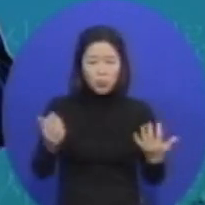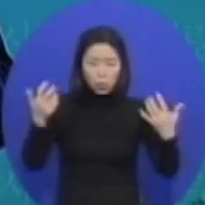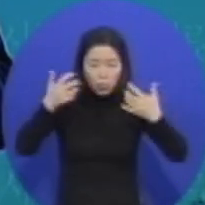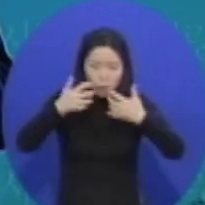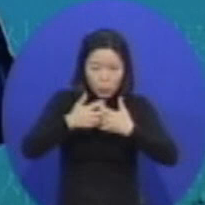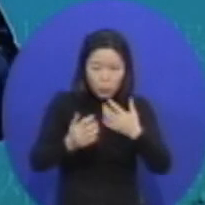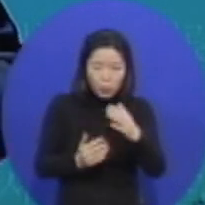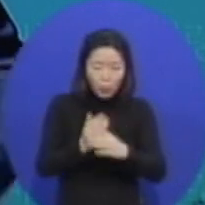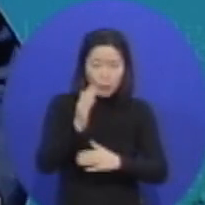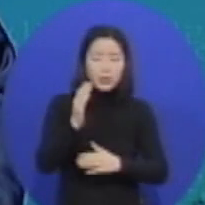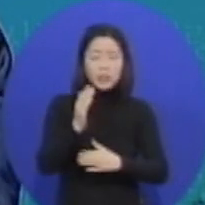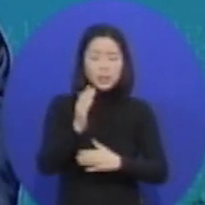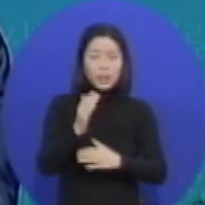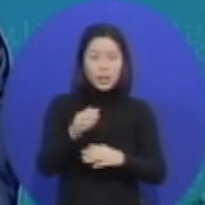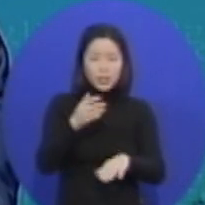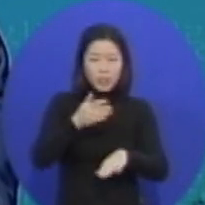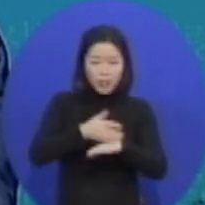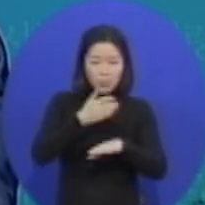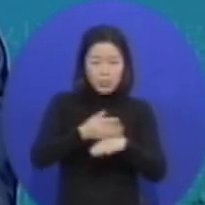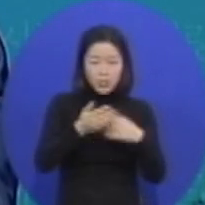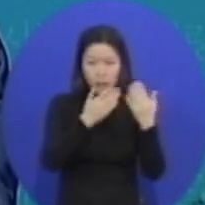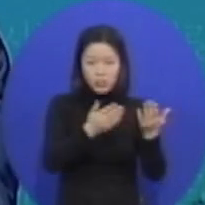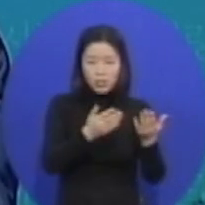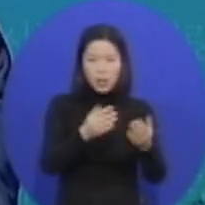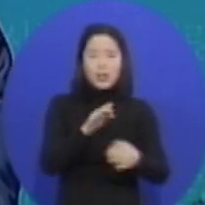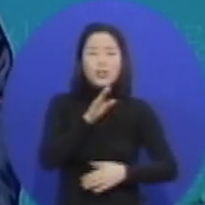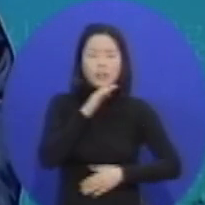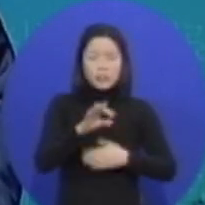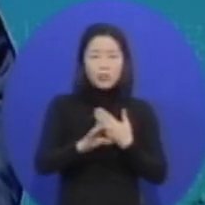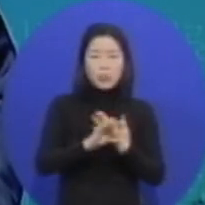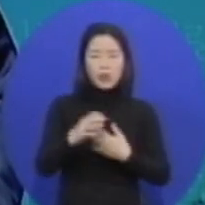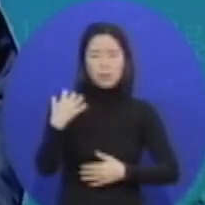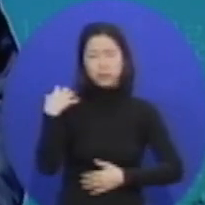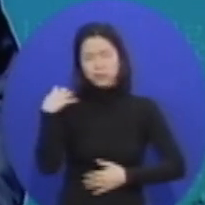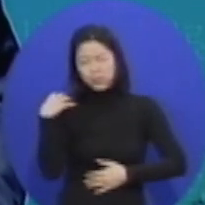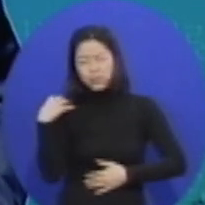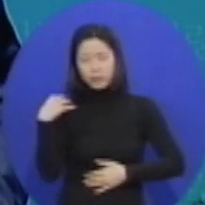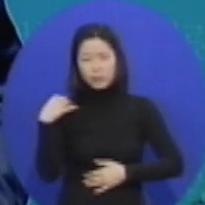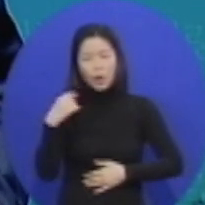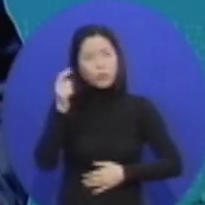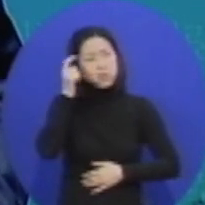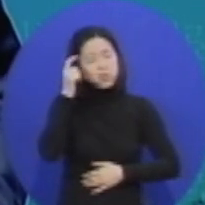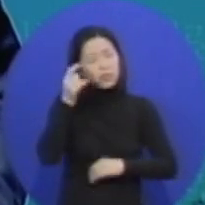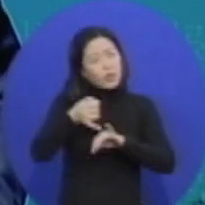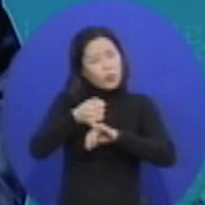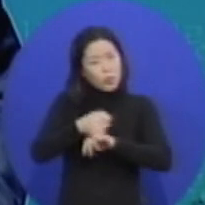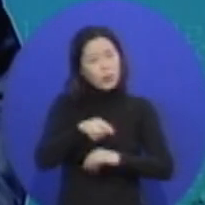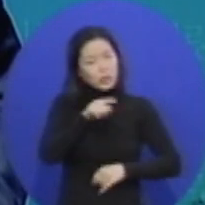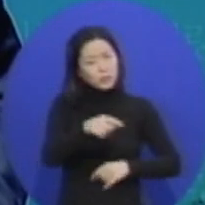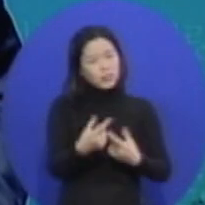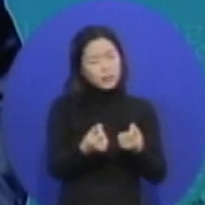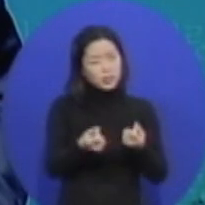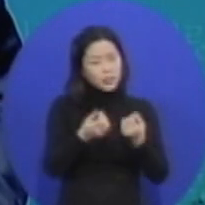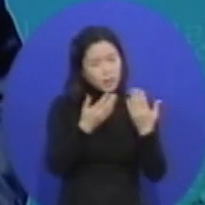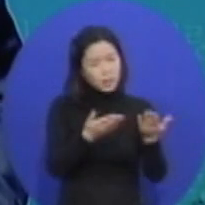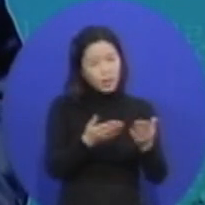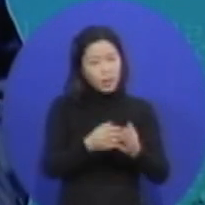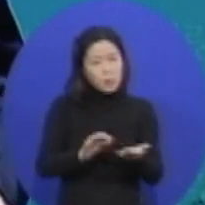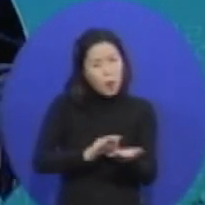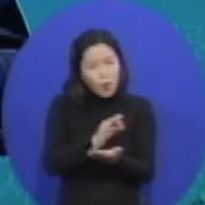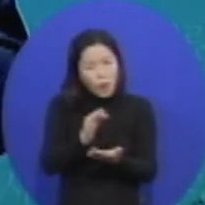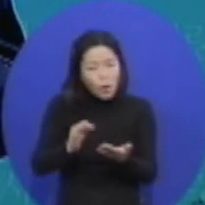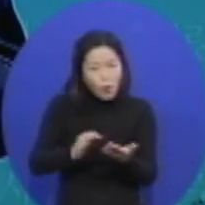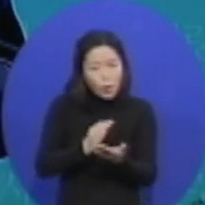그러면 일단 부담 밖에 안되고 꼭 그렇게 해야 되나 모르게 헌금을 각료 1